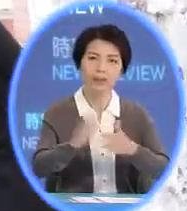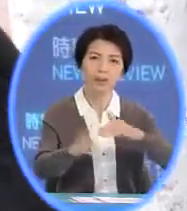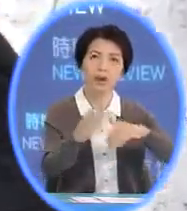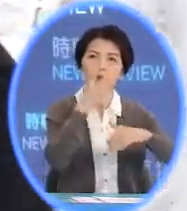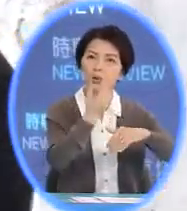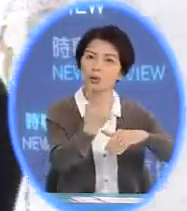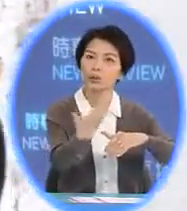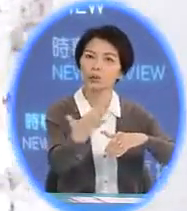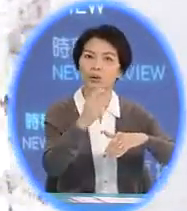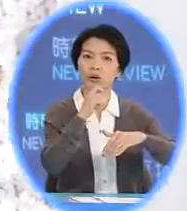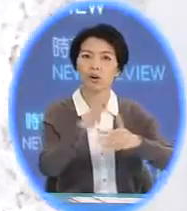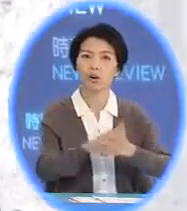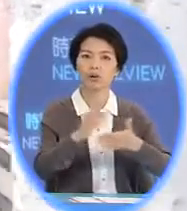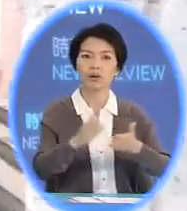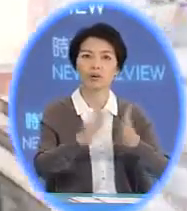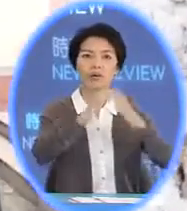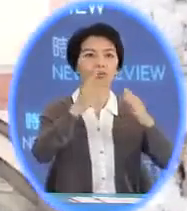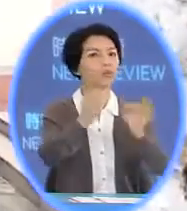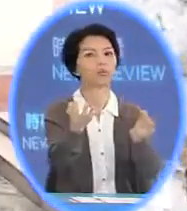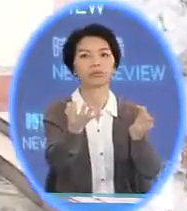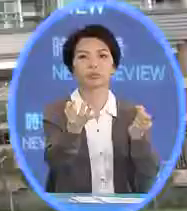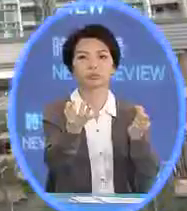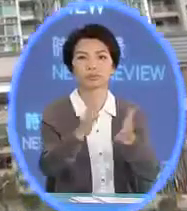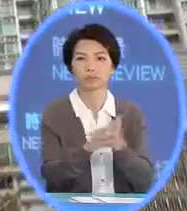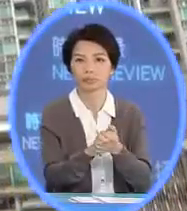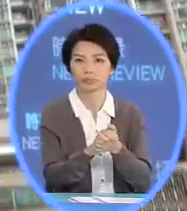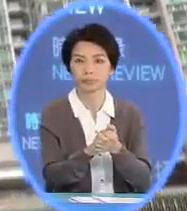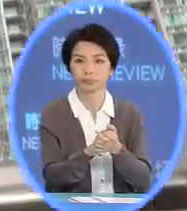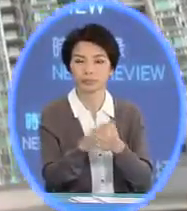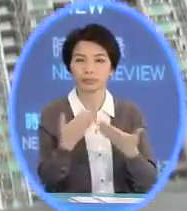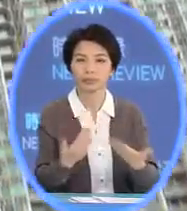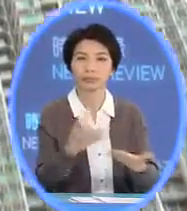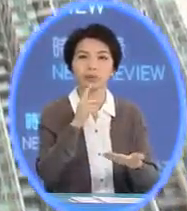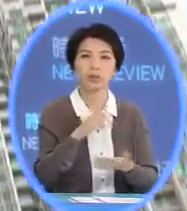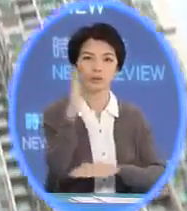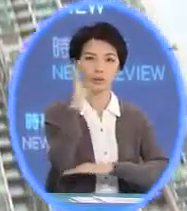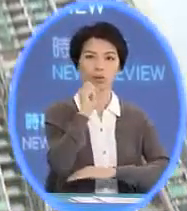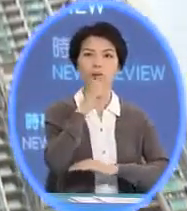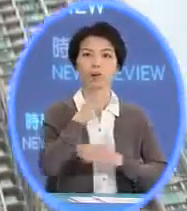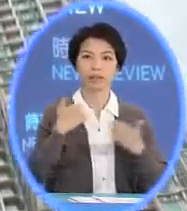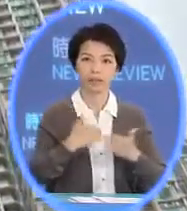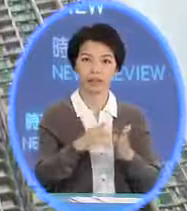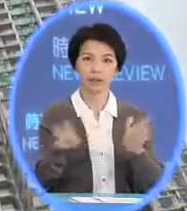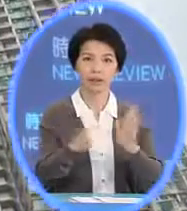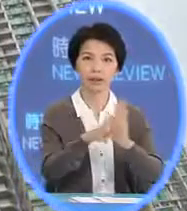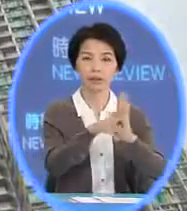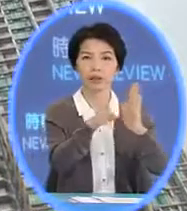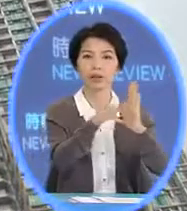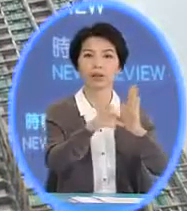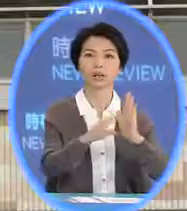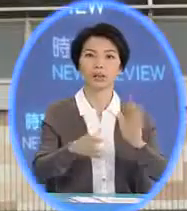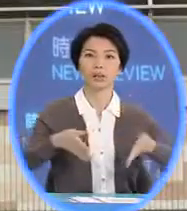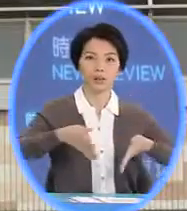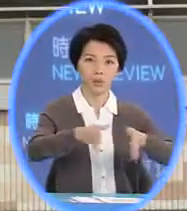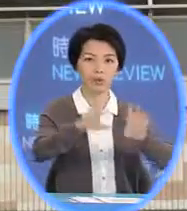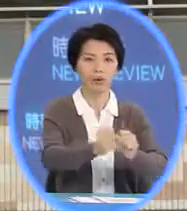多咧？ 全屋， 我 乜都冇曬啦。 而喺將軍澳，部分近岸嘅屋苑同馬路同樣受到破